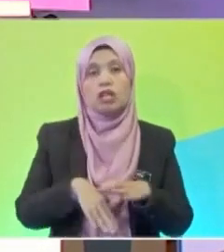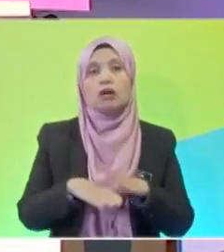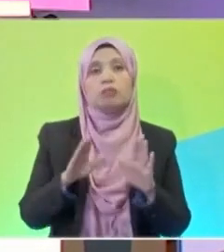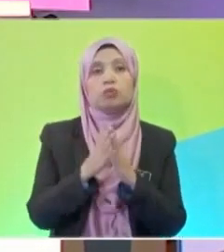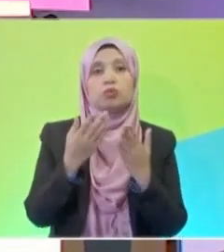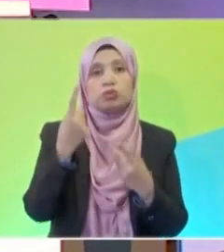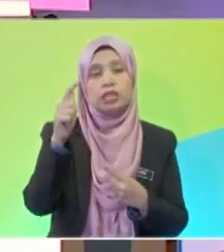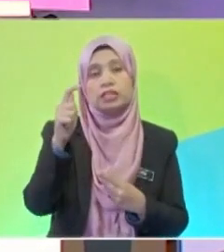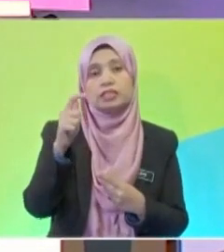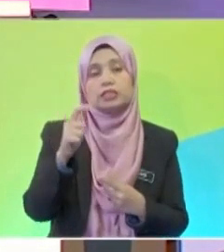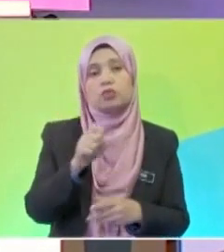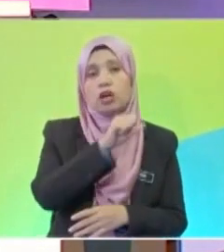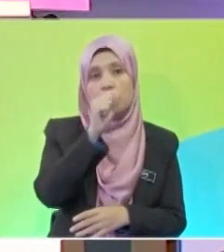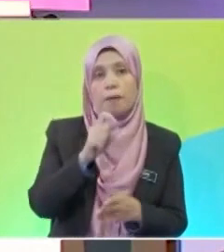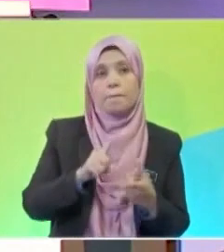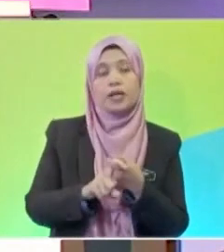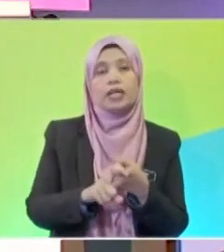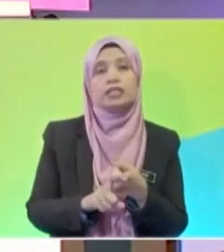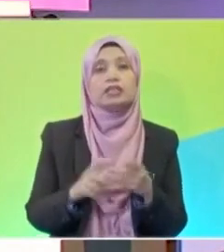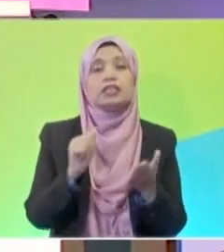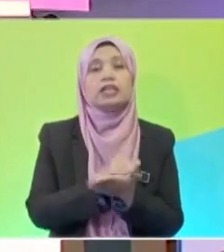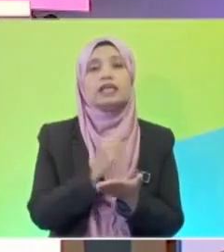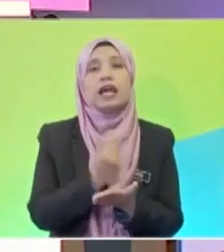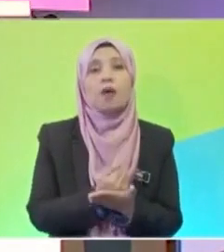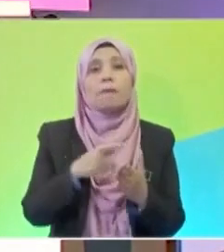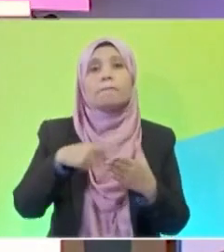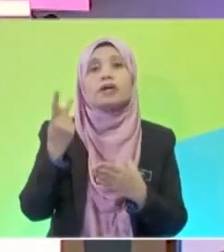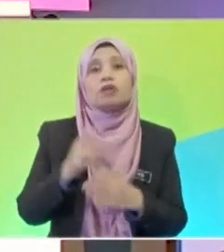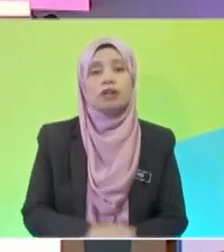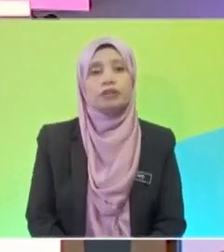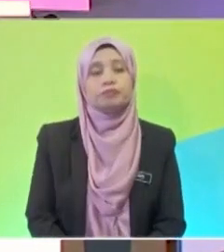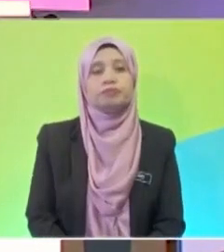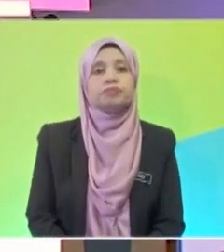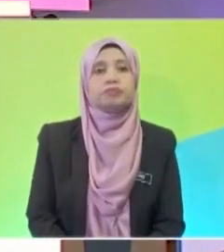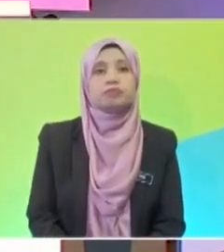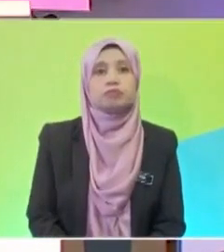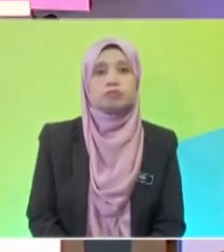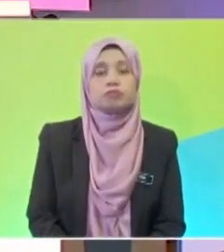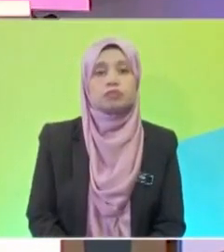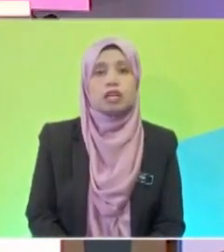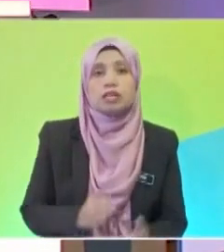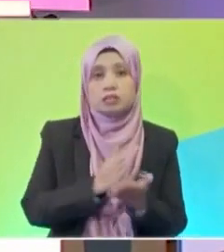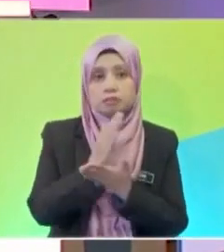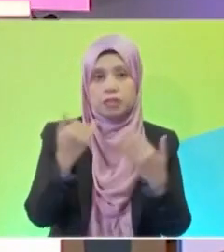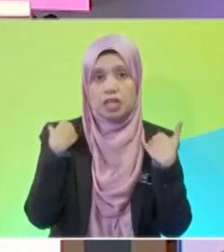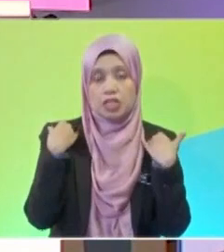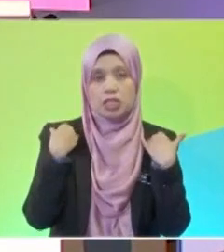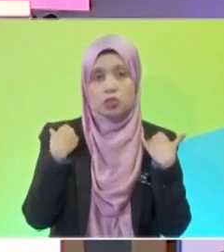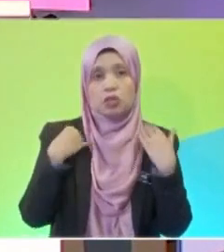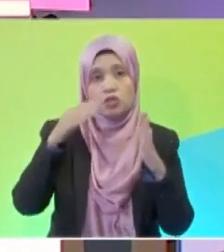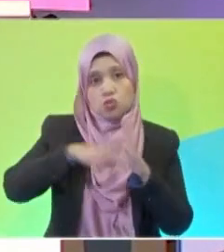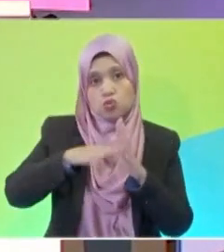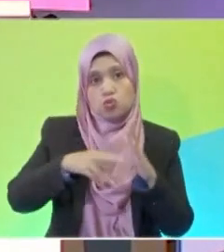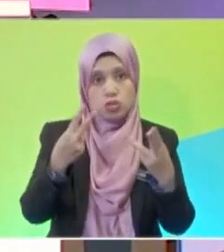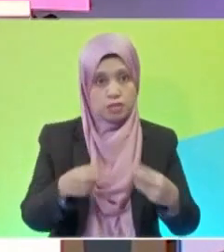tu selesaikan soalan berkaitan dengan akaun pengeluaran. Ini contoh dia lah, boleh lihat eh. Okey, seterusnya ada juga susuk nilai, Nisa.